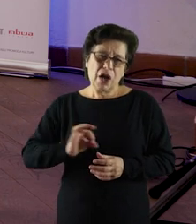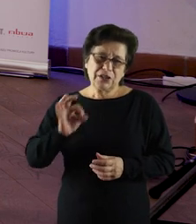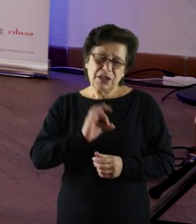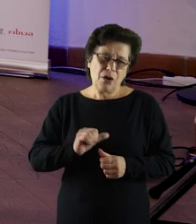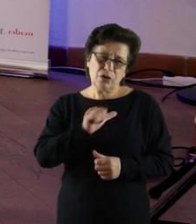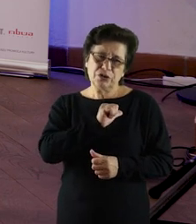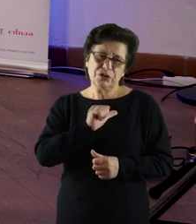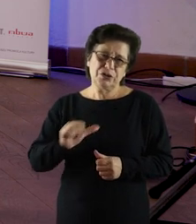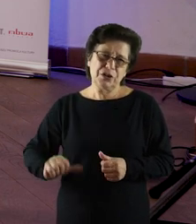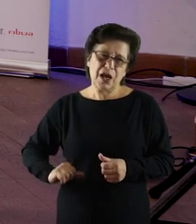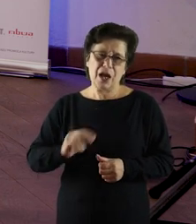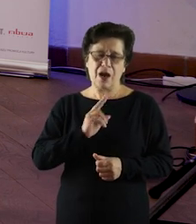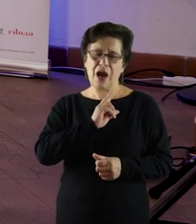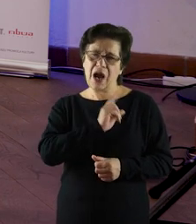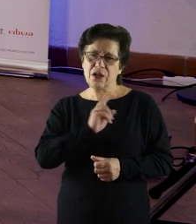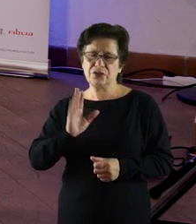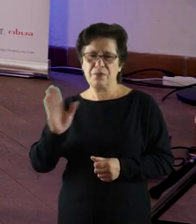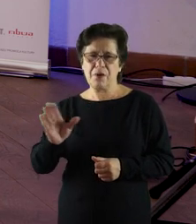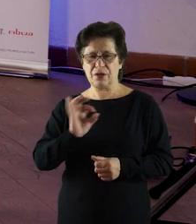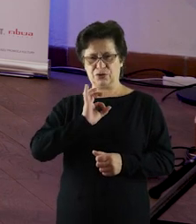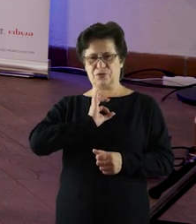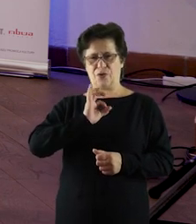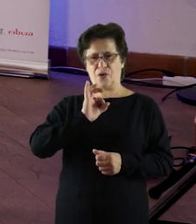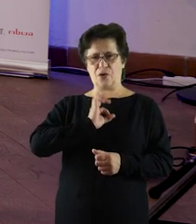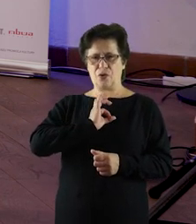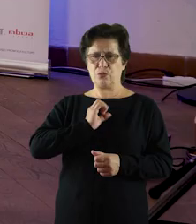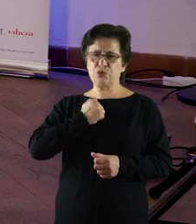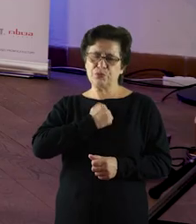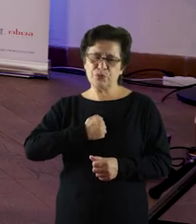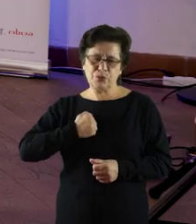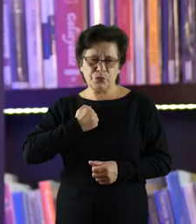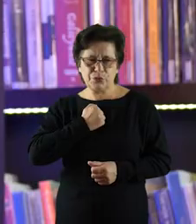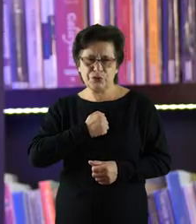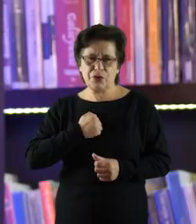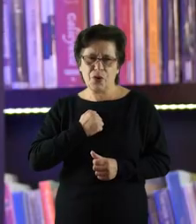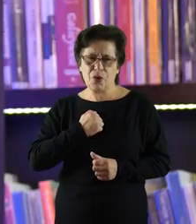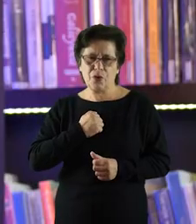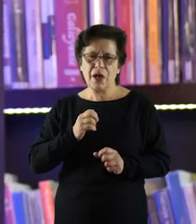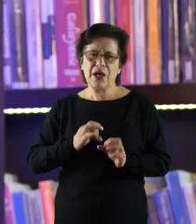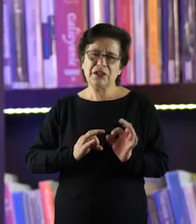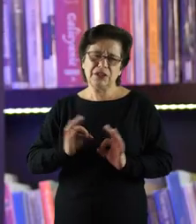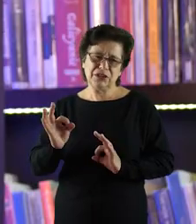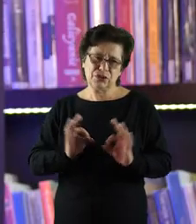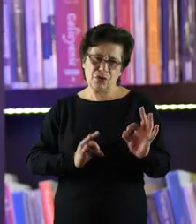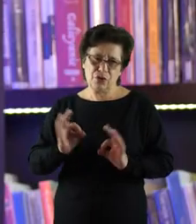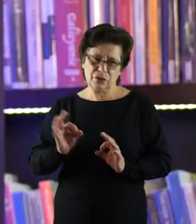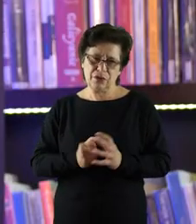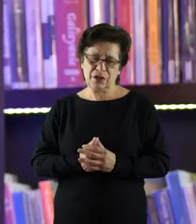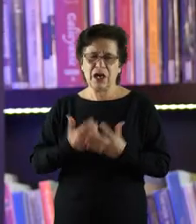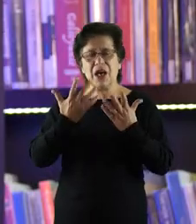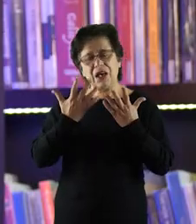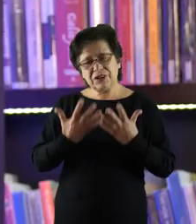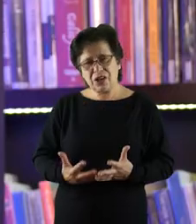z nas nosi swoją smutną historię. Chciałam bardzo jej pomóc w targaniu tego smutku, w